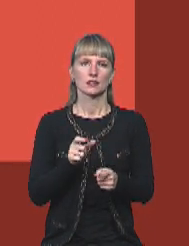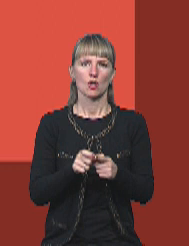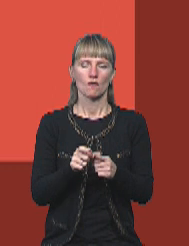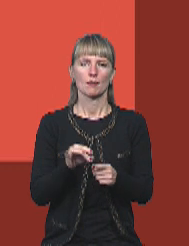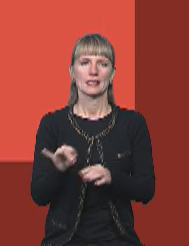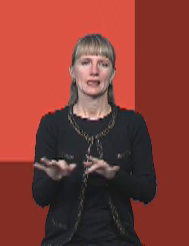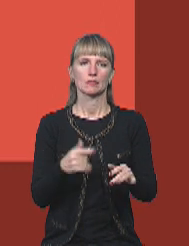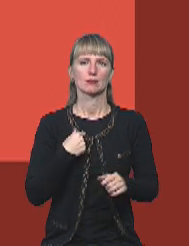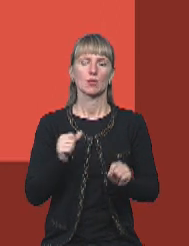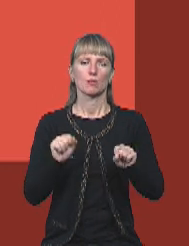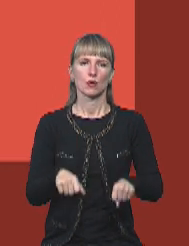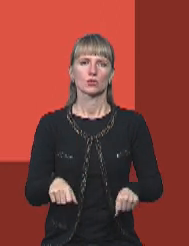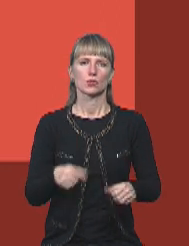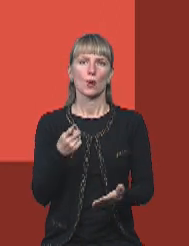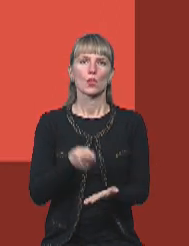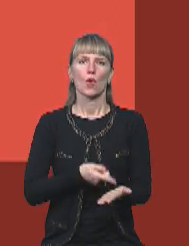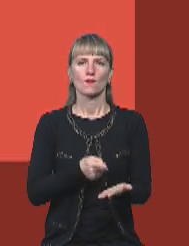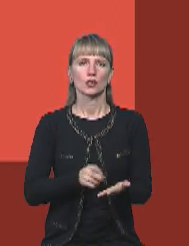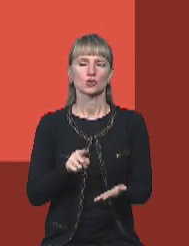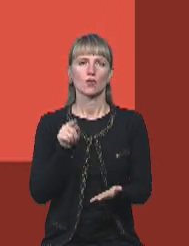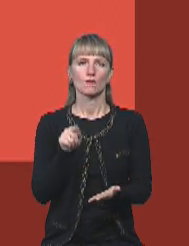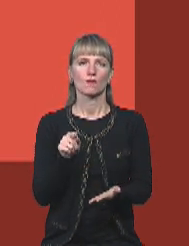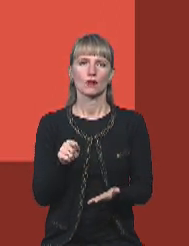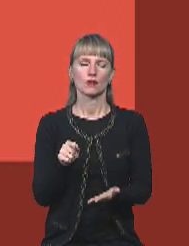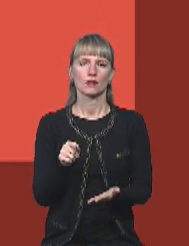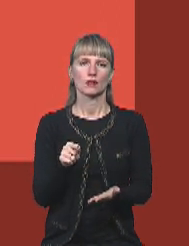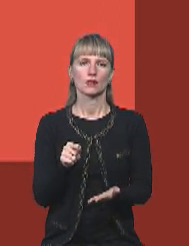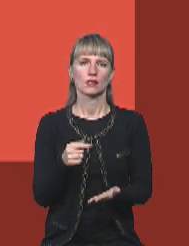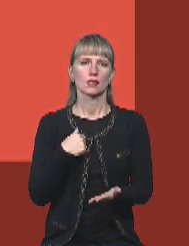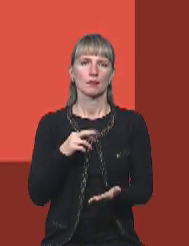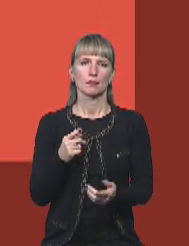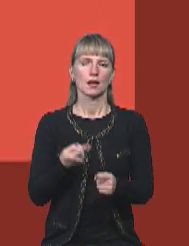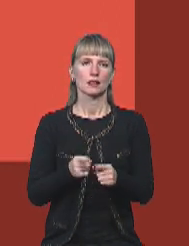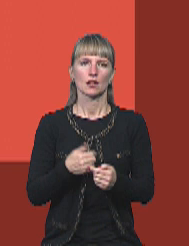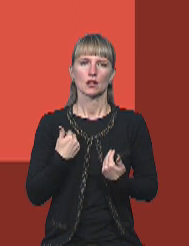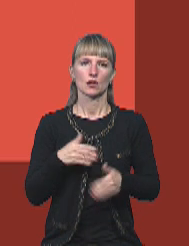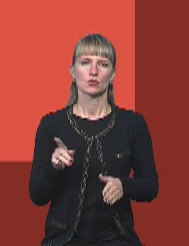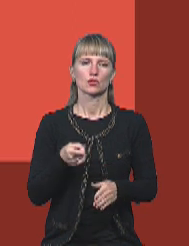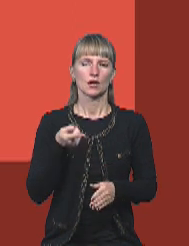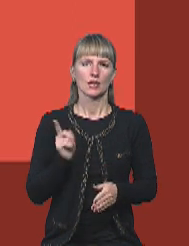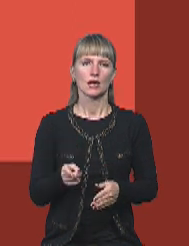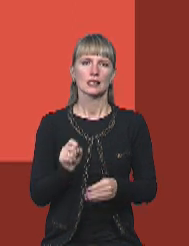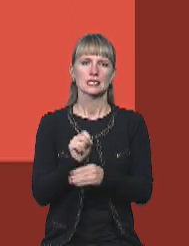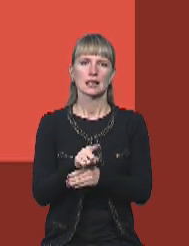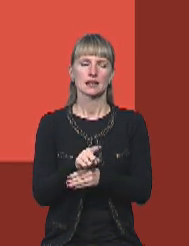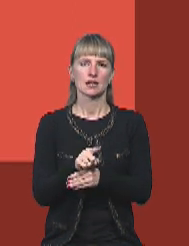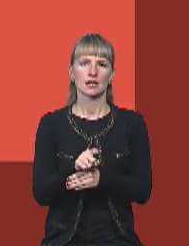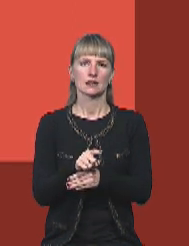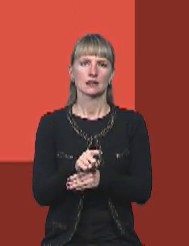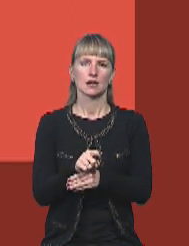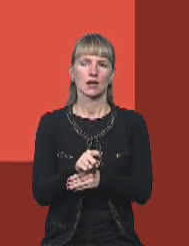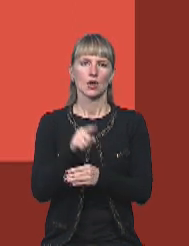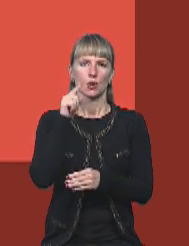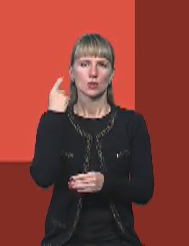діями ми можемо таки довести, що вони праві. І я би цього дуже не хотіла, бо реально завдання Кремля це грати на